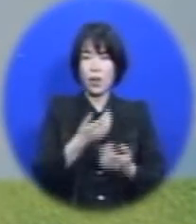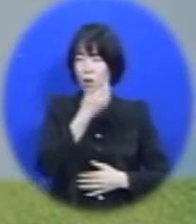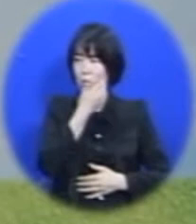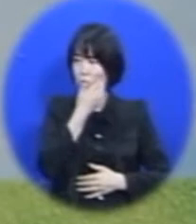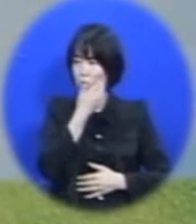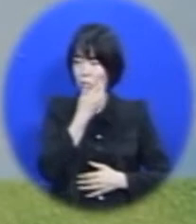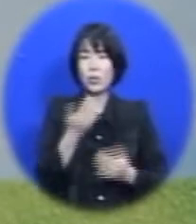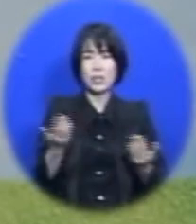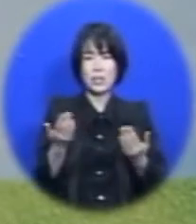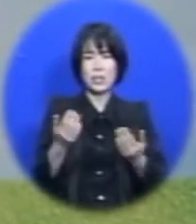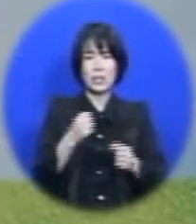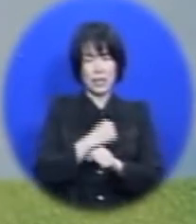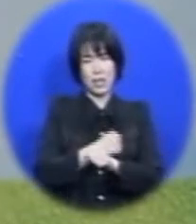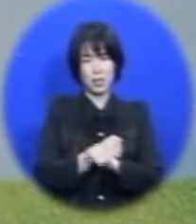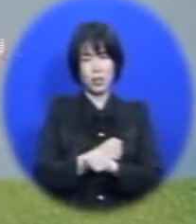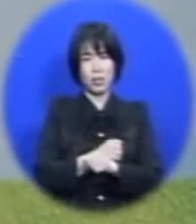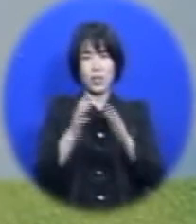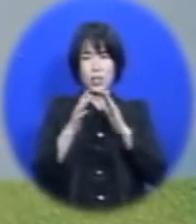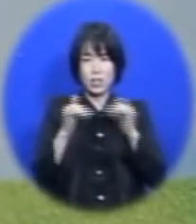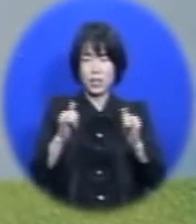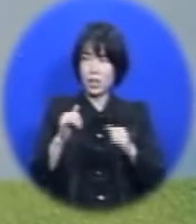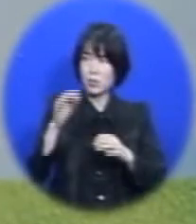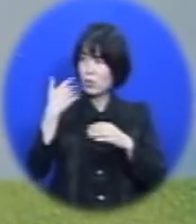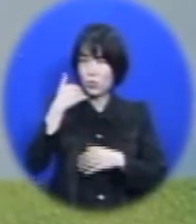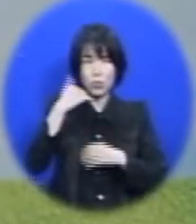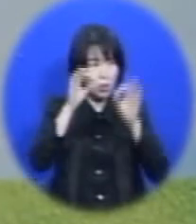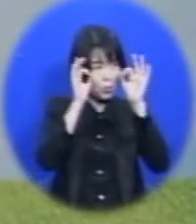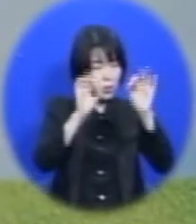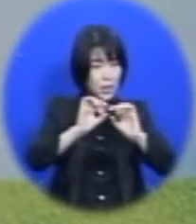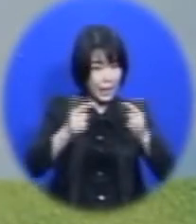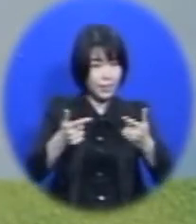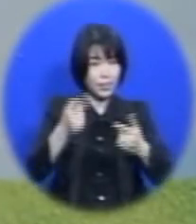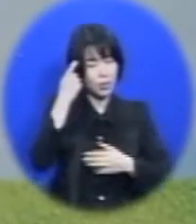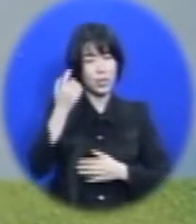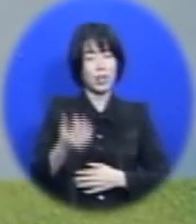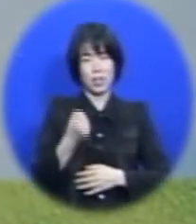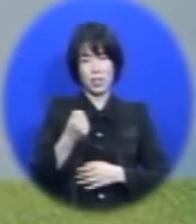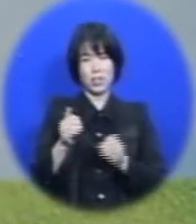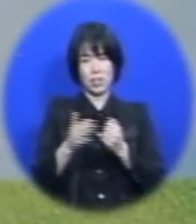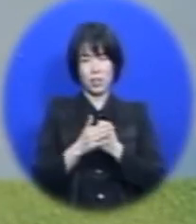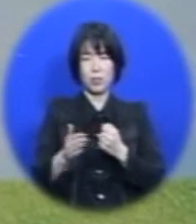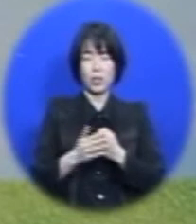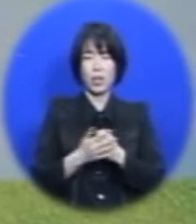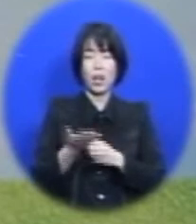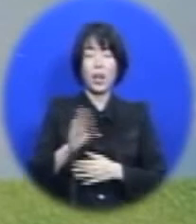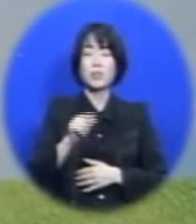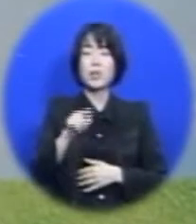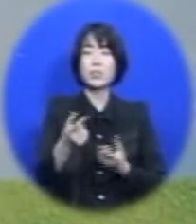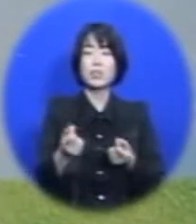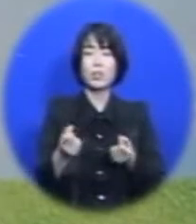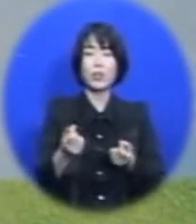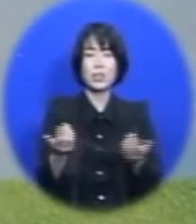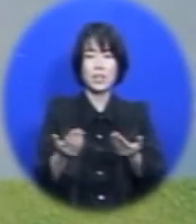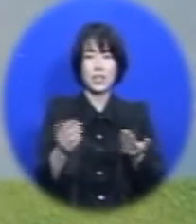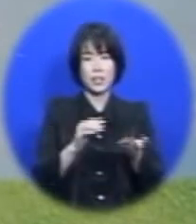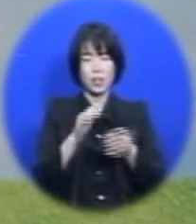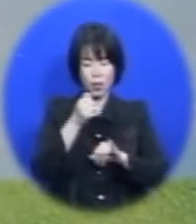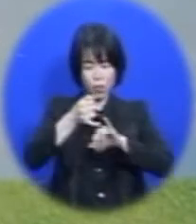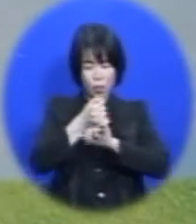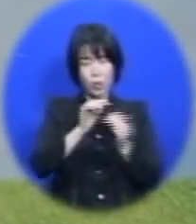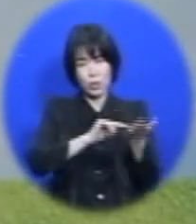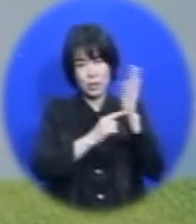부끄러운 짓을 하는 거예요. 사람이 아무도 안 본다고 생각하면. 그러나 그런 일이 반드시 드러나게 됩니다.